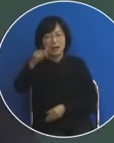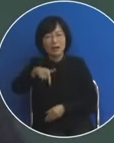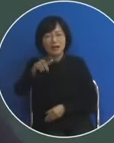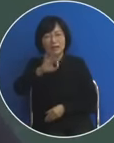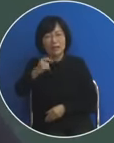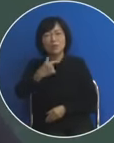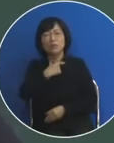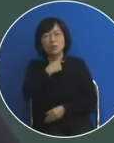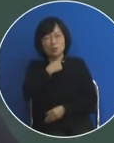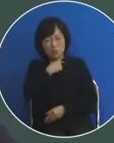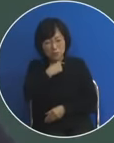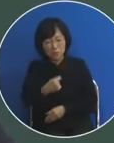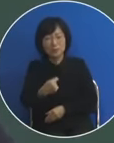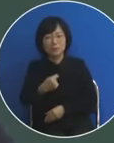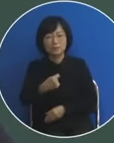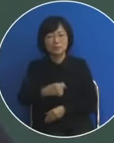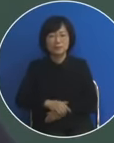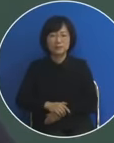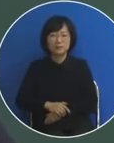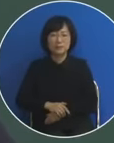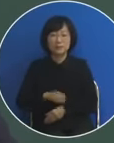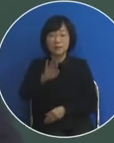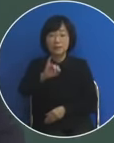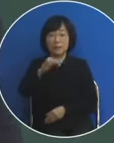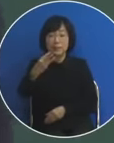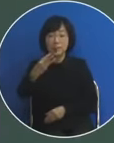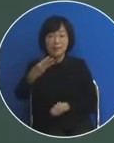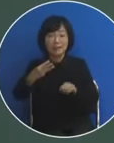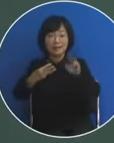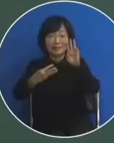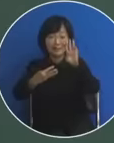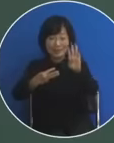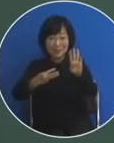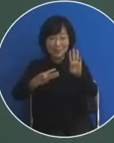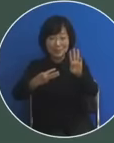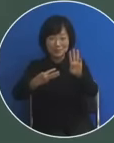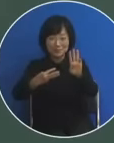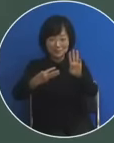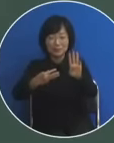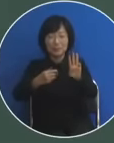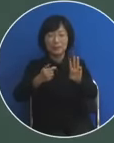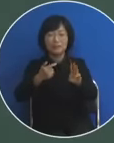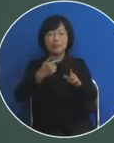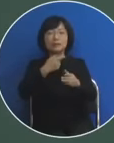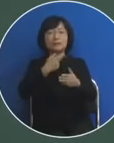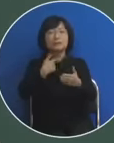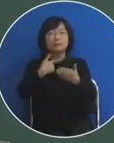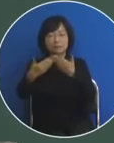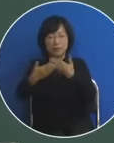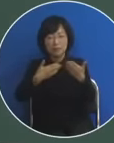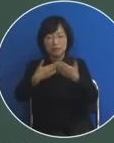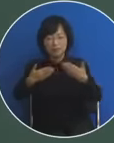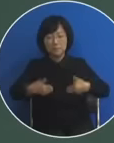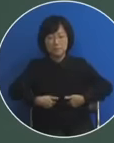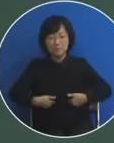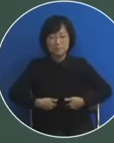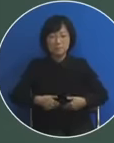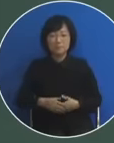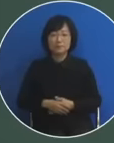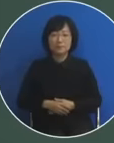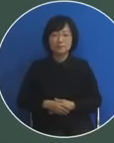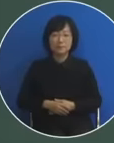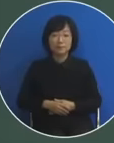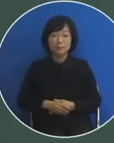taken in by Satan. 그래서 빌립보 3장의 맛을 맛보리면 말도 달라져 버려요. And so if you get a taste of Philippians chapter 3, even the words you speak will be